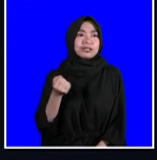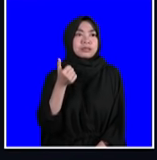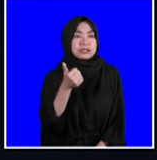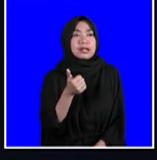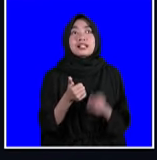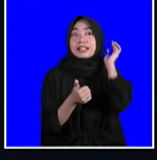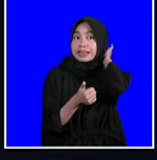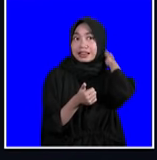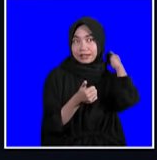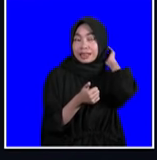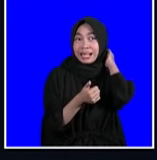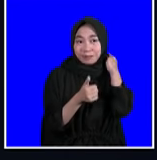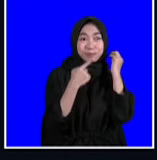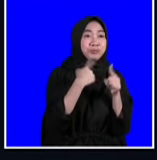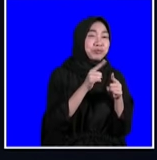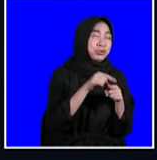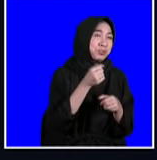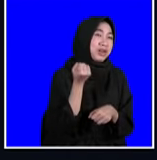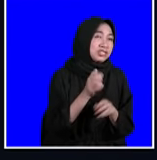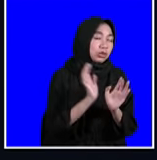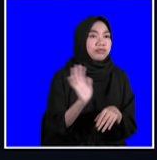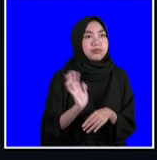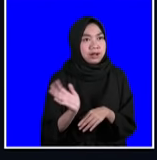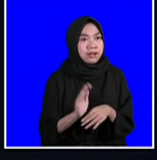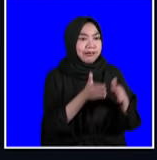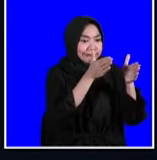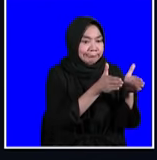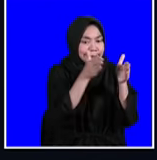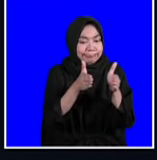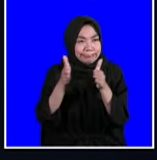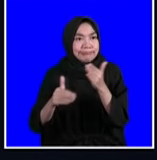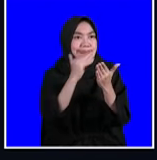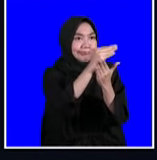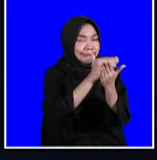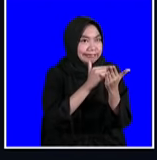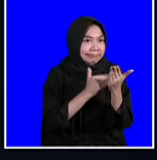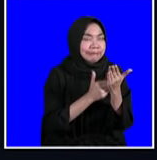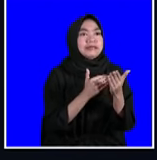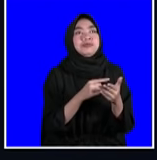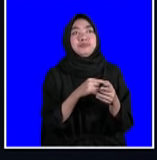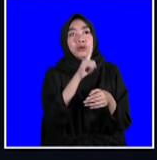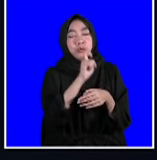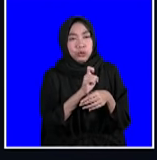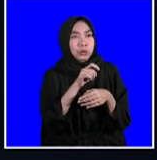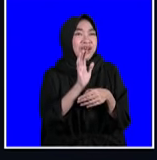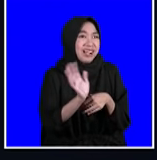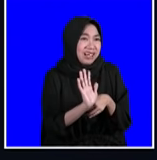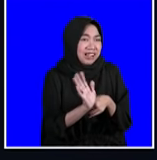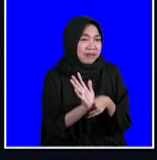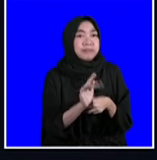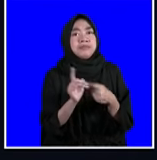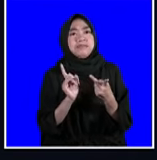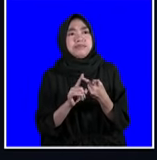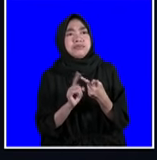hanya belanja, beli ini atau beli itu, bayar tagihan ini atau bayar tagihan itu, tidak. Prioritas utama kita adalah